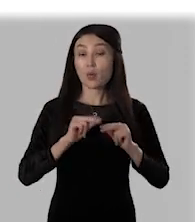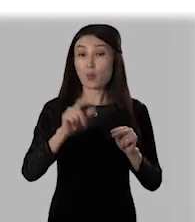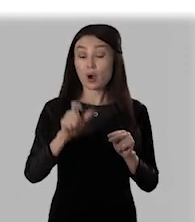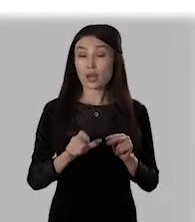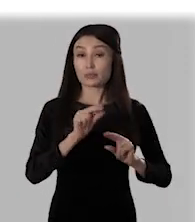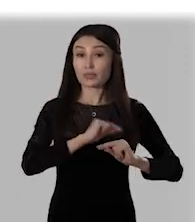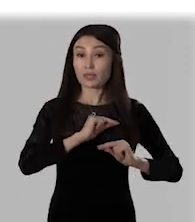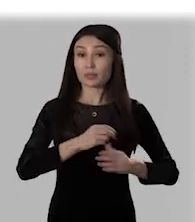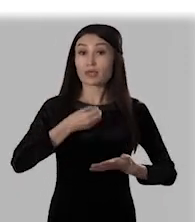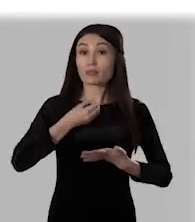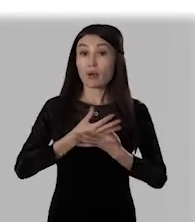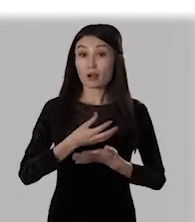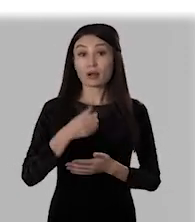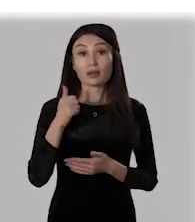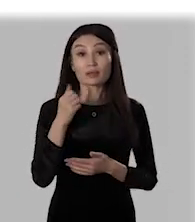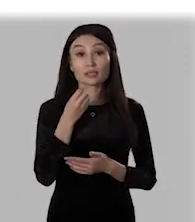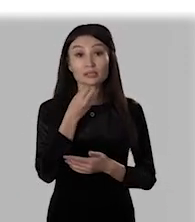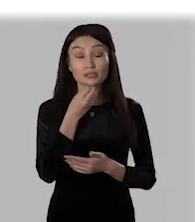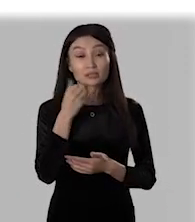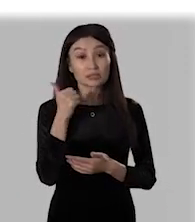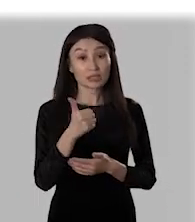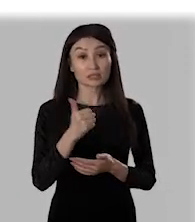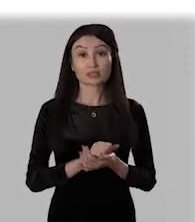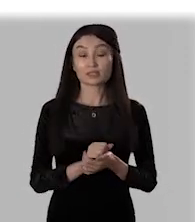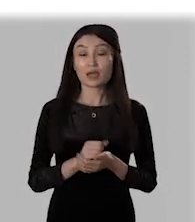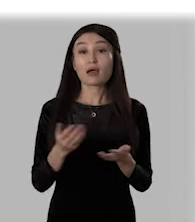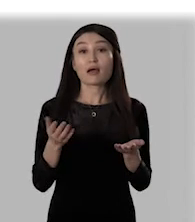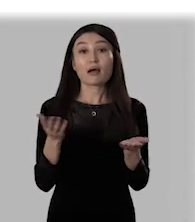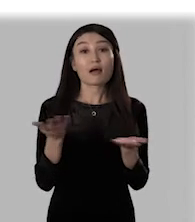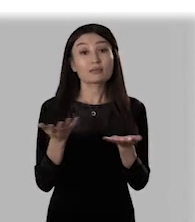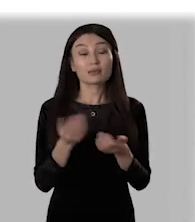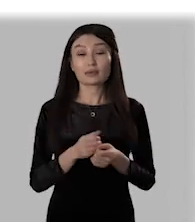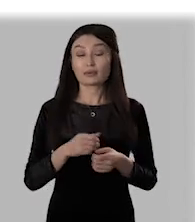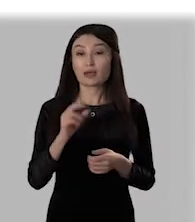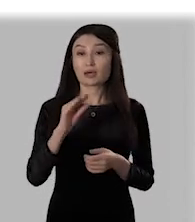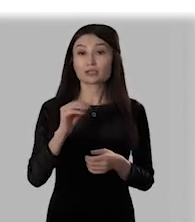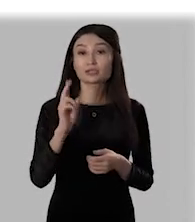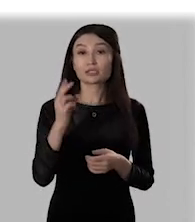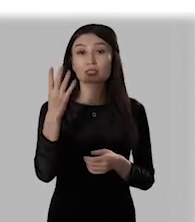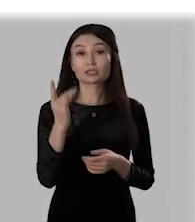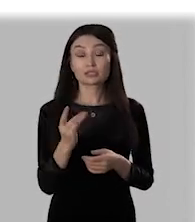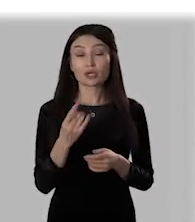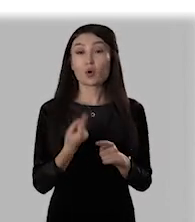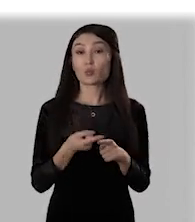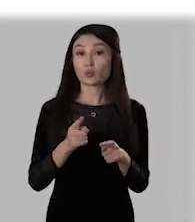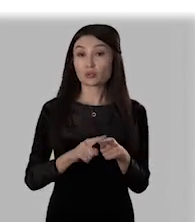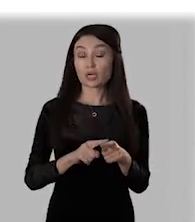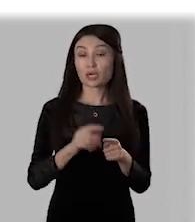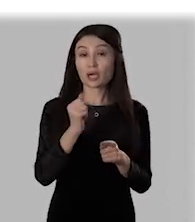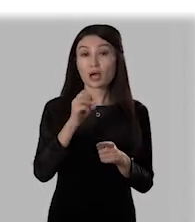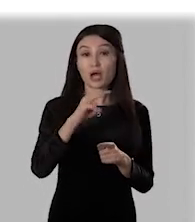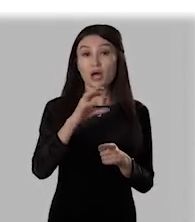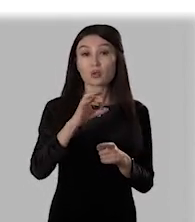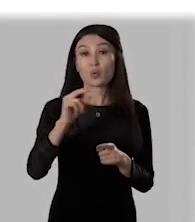эмгегин баалаганы жакшы. Кандай? Жакшы. Бул дагы